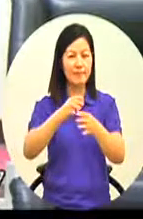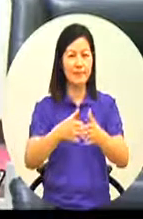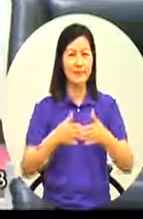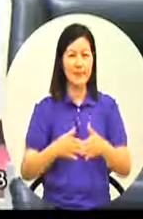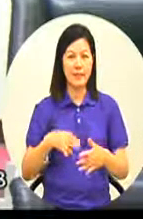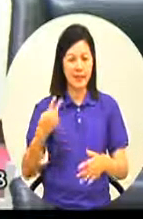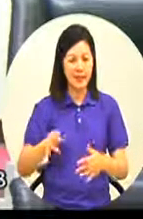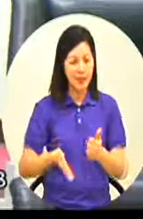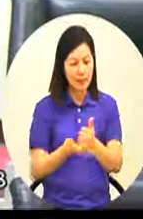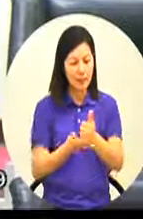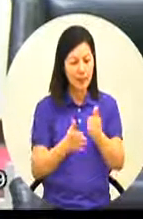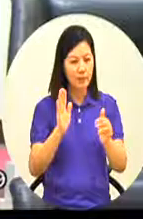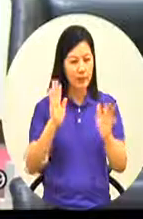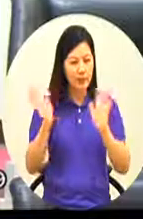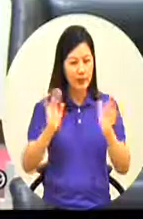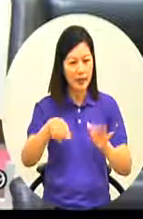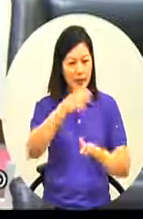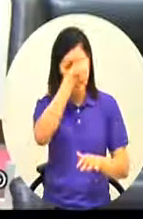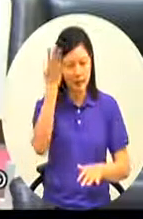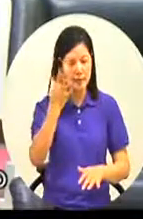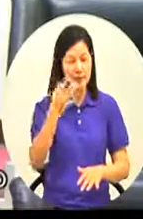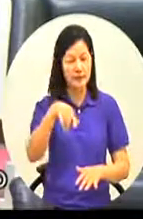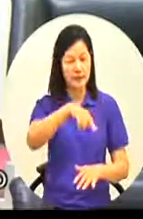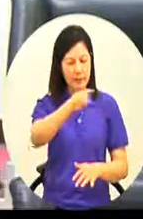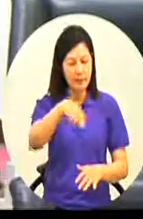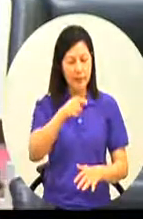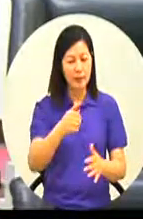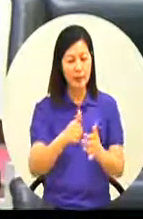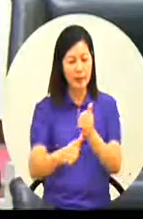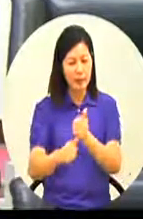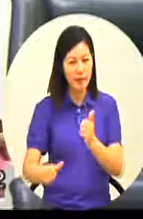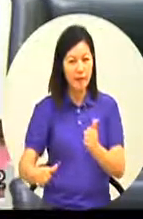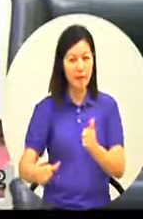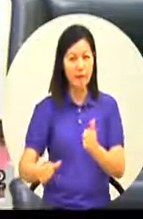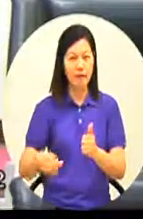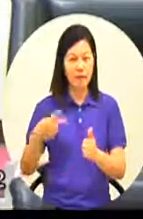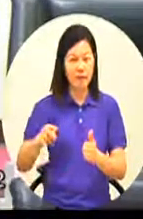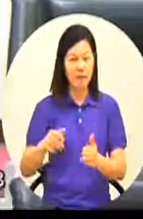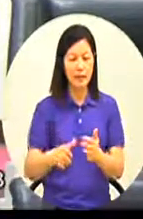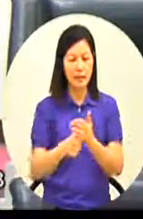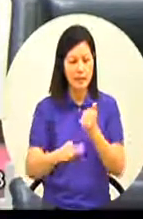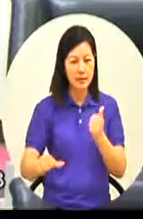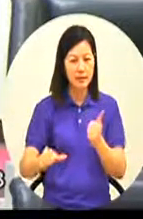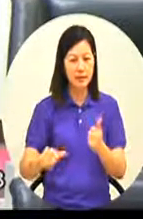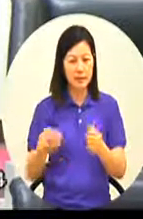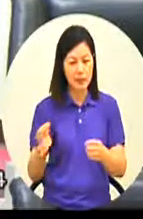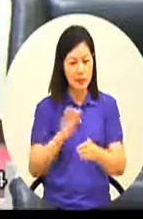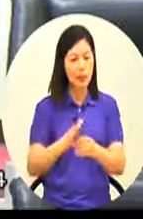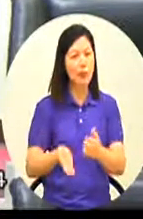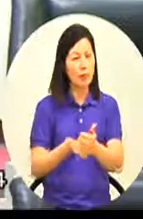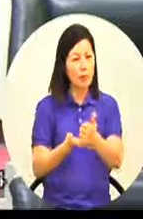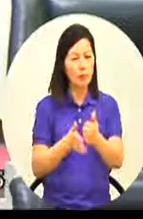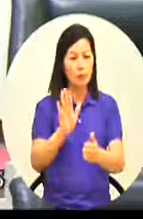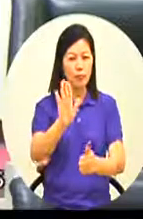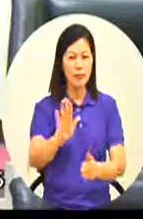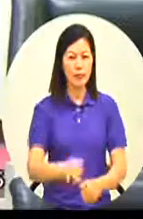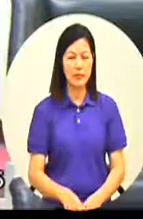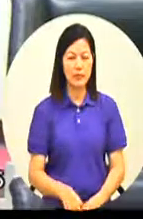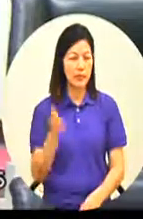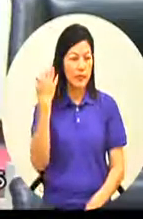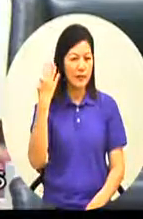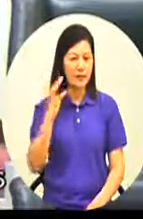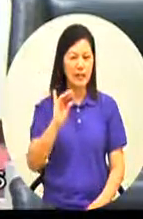鼓励囡仔，鼓励少年家生囡仔，当然咱会用一个生育支付来去给鼓励。啊，当然过去的